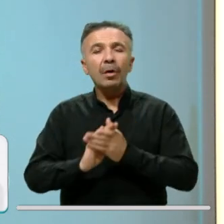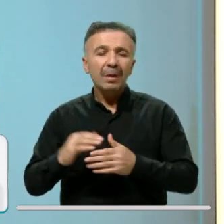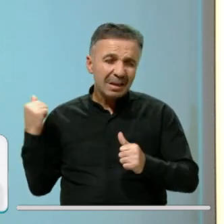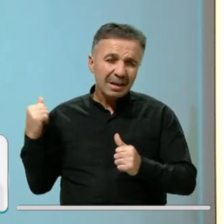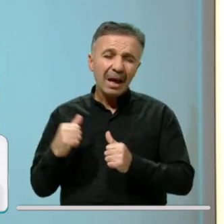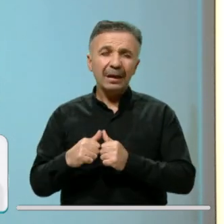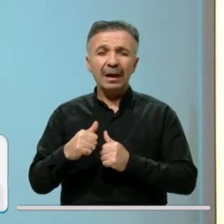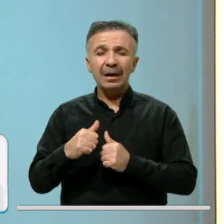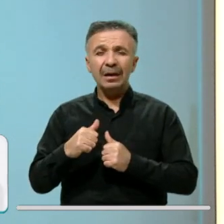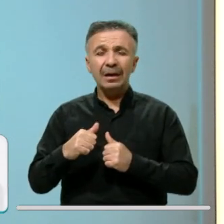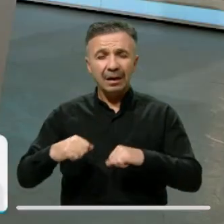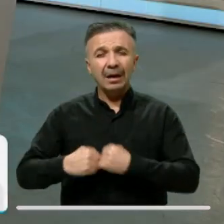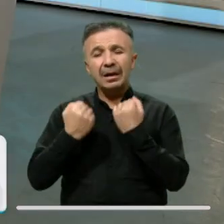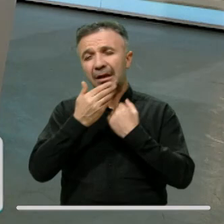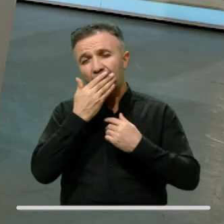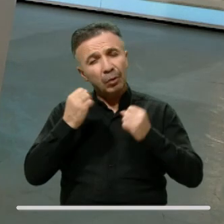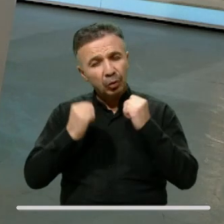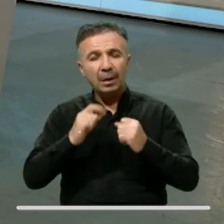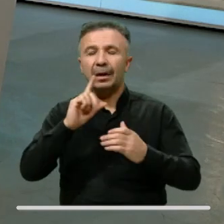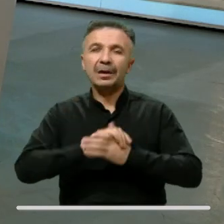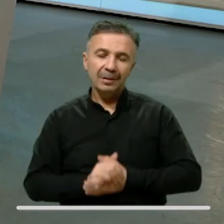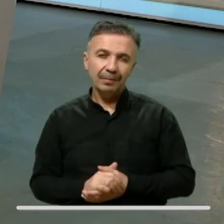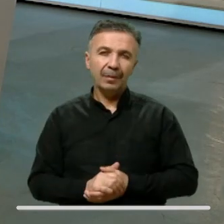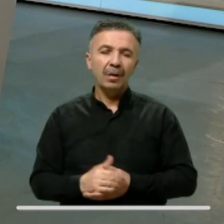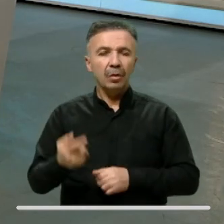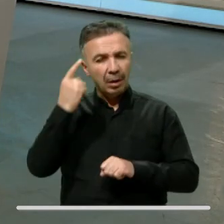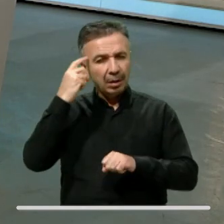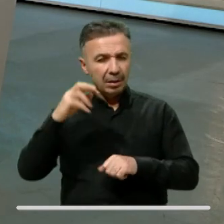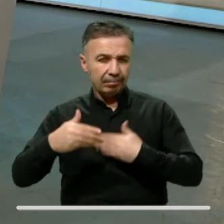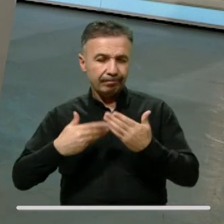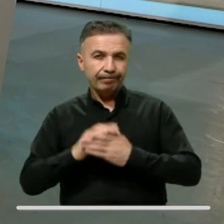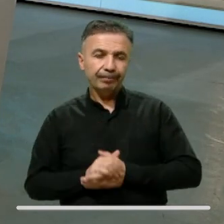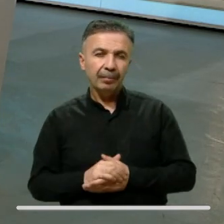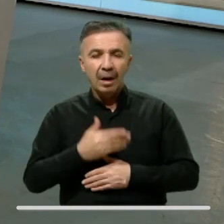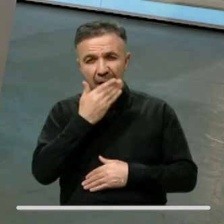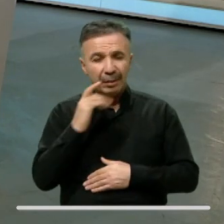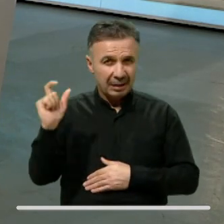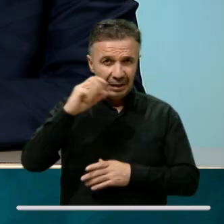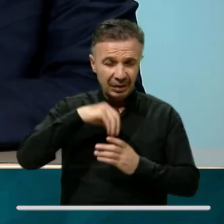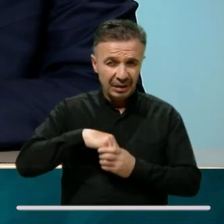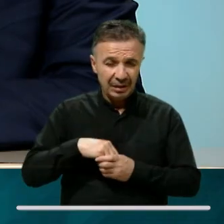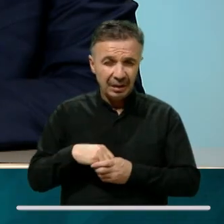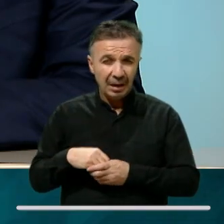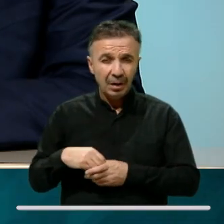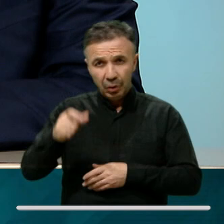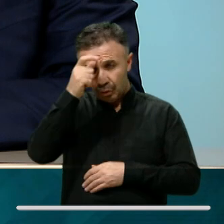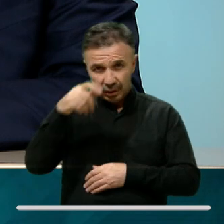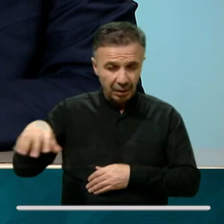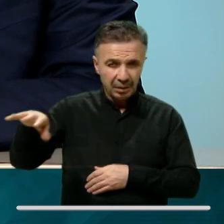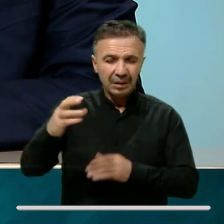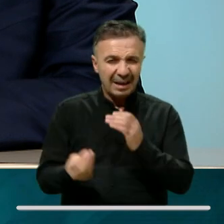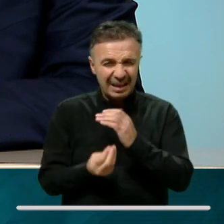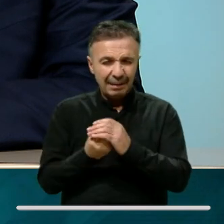yeniden tutmaları gerekir. Eyvallah. Ya bunu ben bu hatırlatmayı şu yüzden yaptım. Ramazan ayı içerisinde ülkemizin tamamında